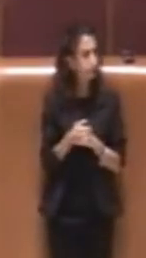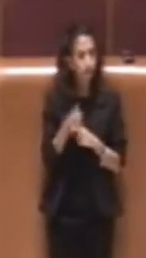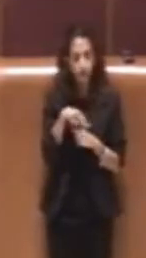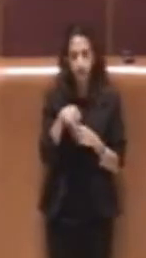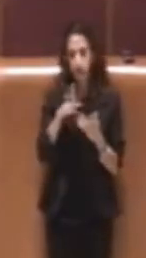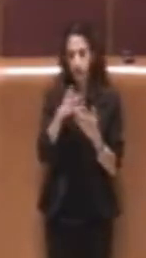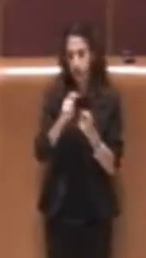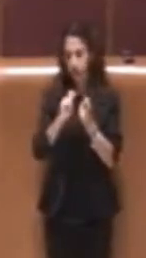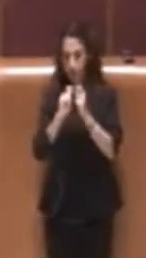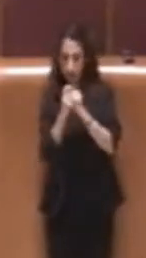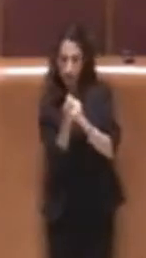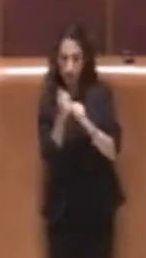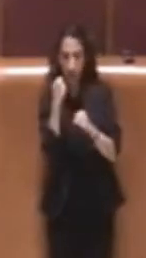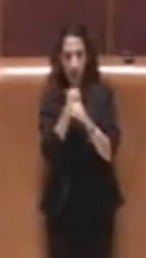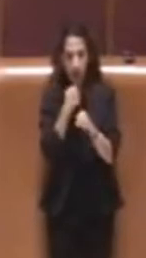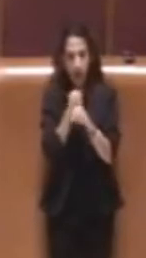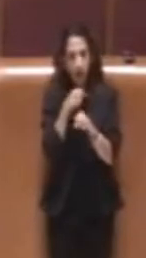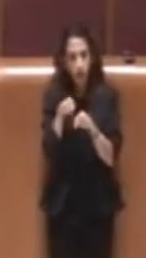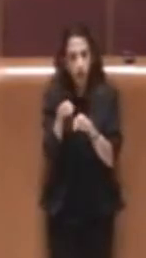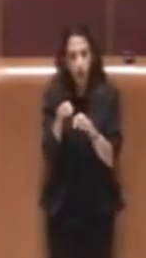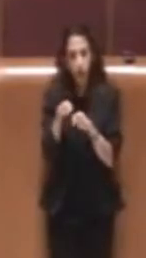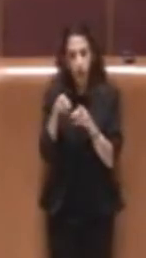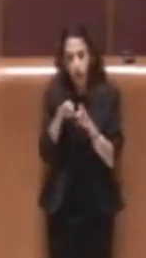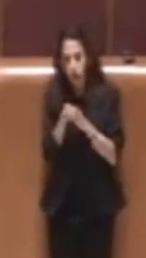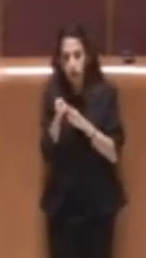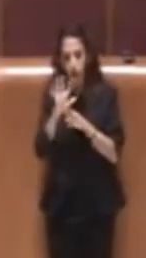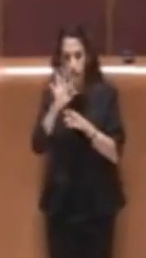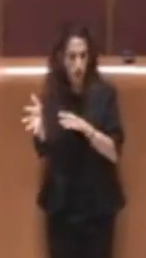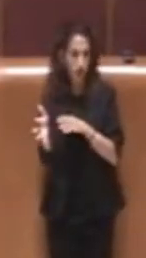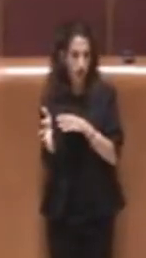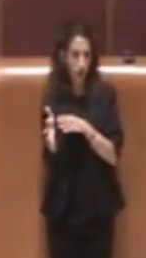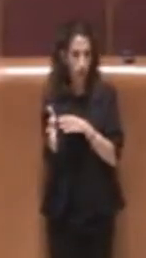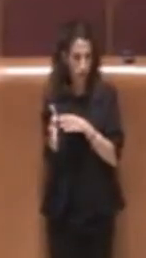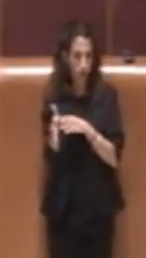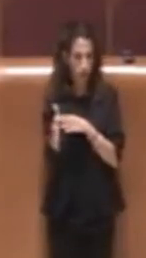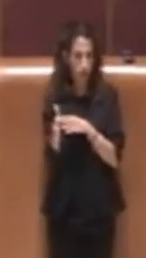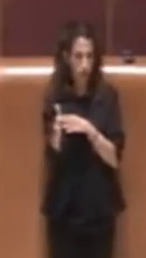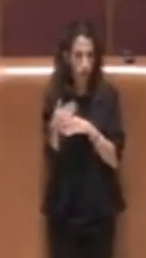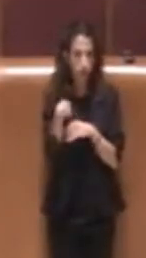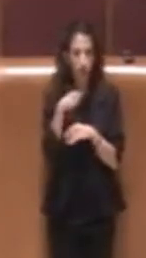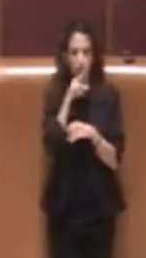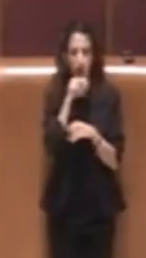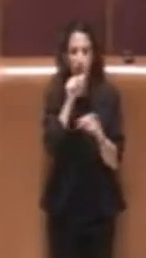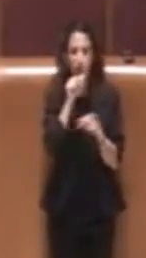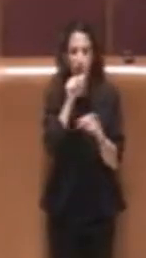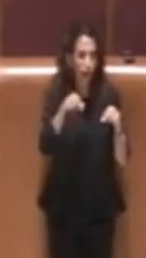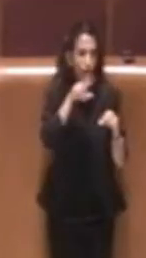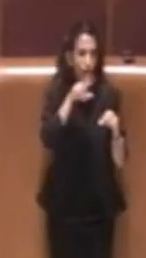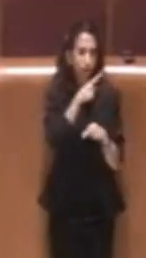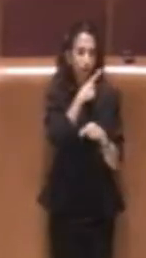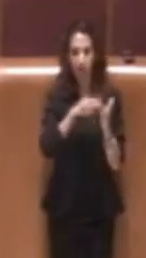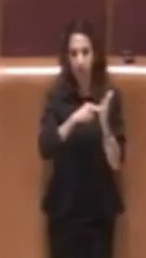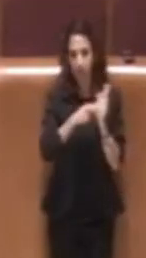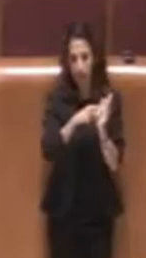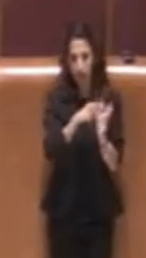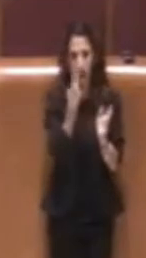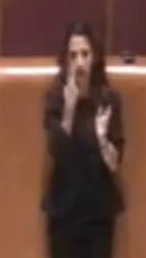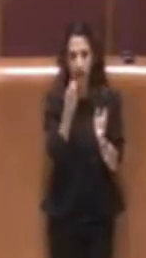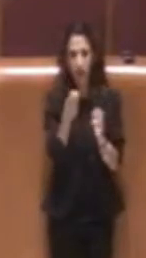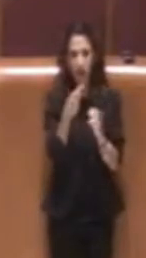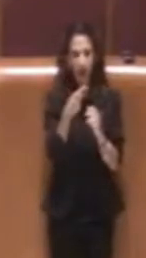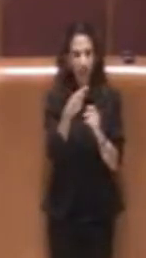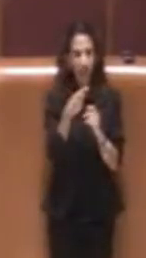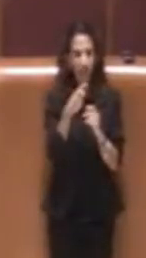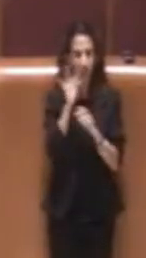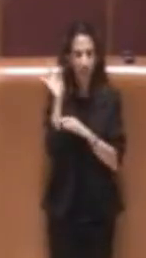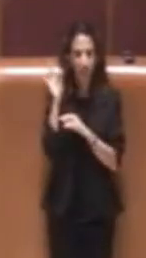indirizzato, vorrei ricordarlo, perché non parliamo soltanto di quanto è stato relazionato oggi dai tecnici relativamente alla mozione di maggio,